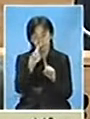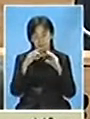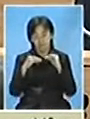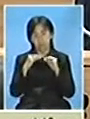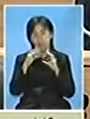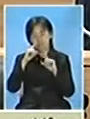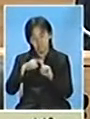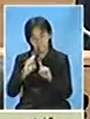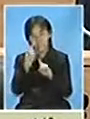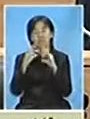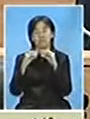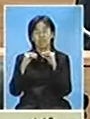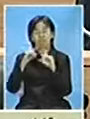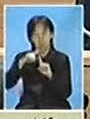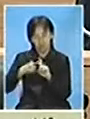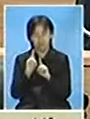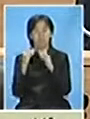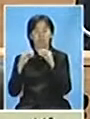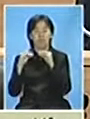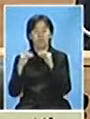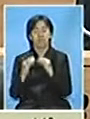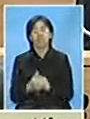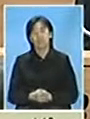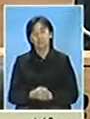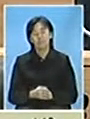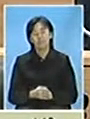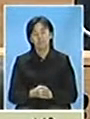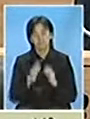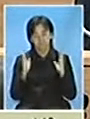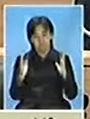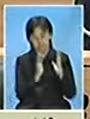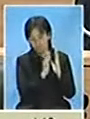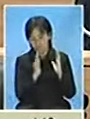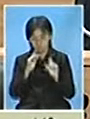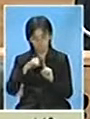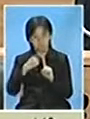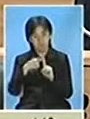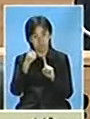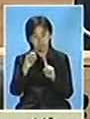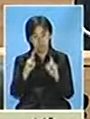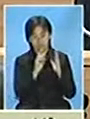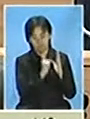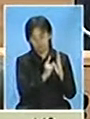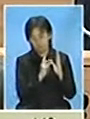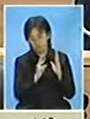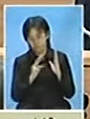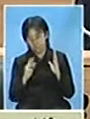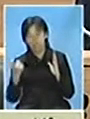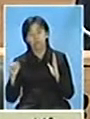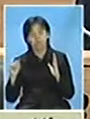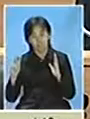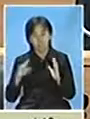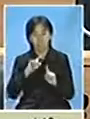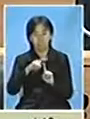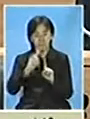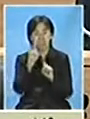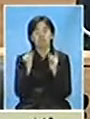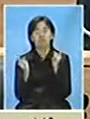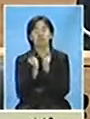งเดือนประชุมกันครั้งหนึ่ง12เดือนครับ12ครั้งเจอกันบางทีเดือนละครั้